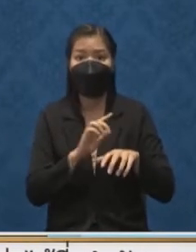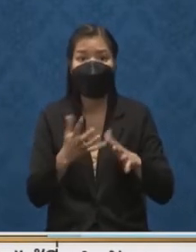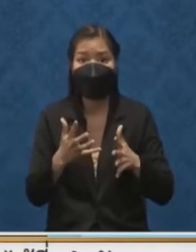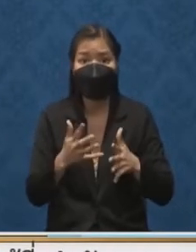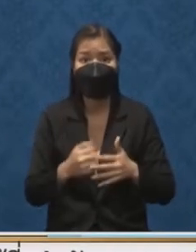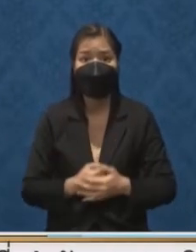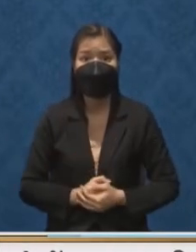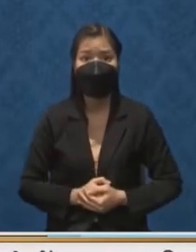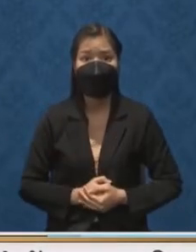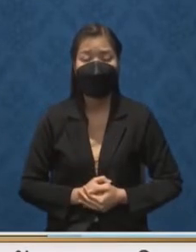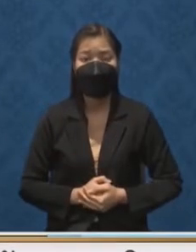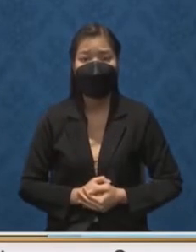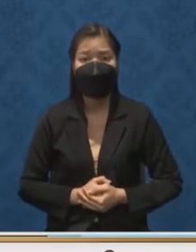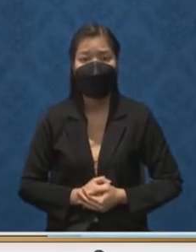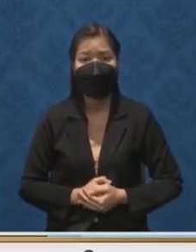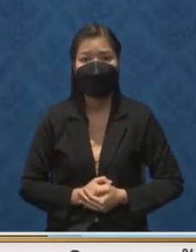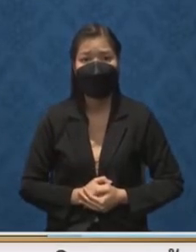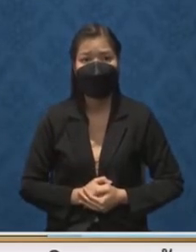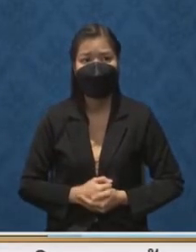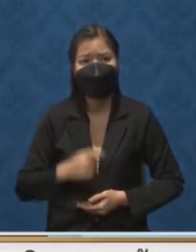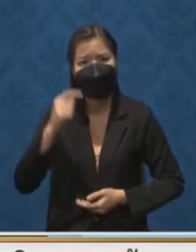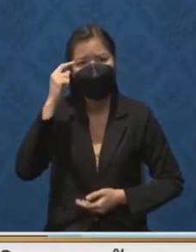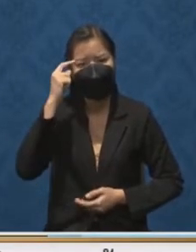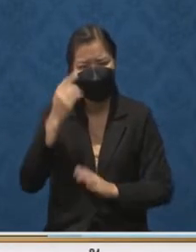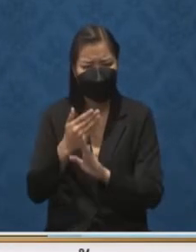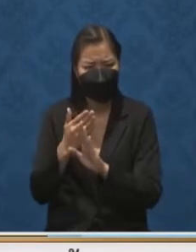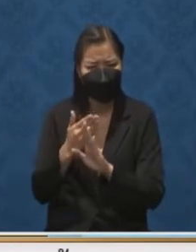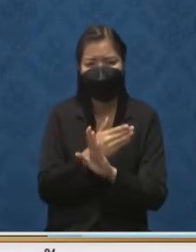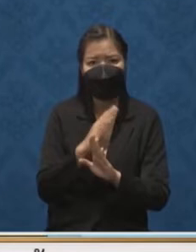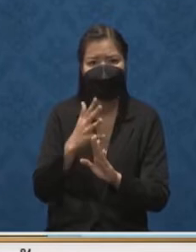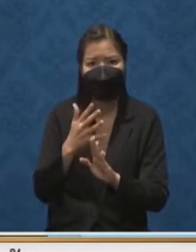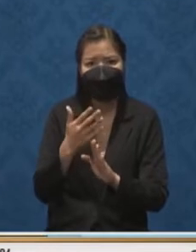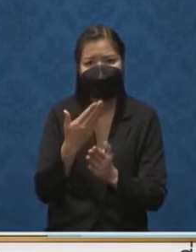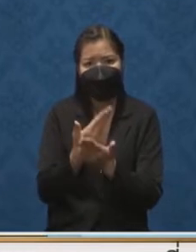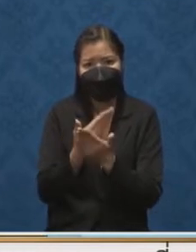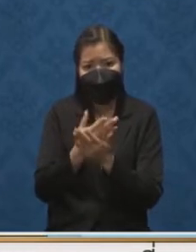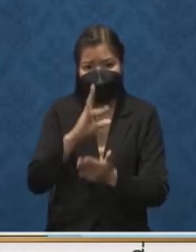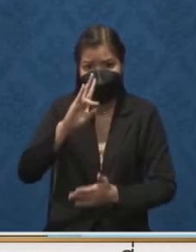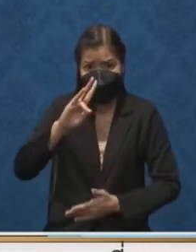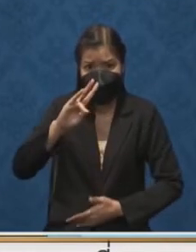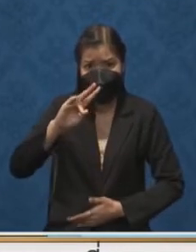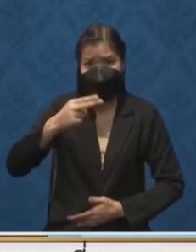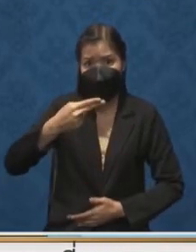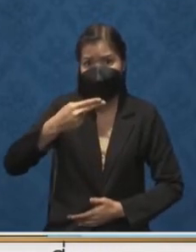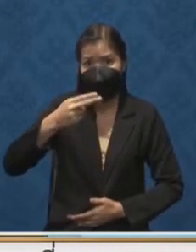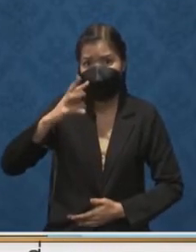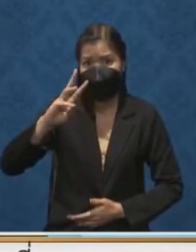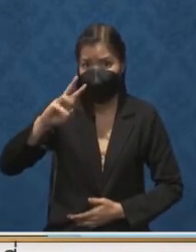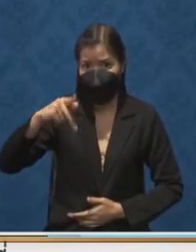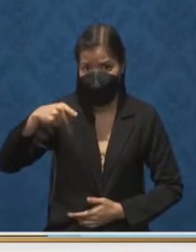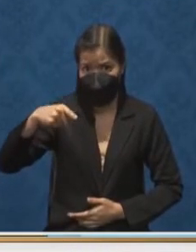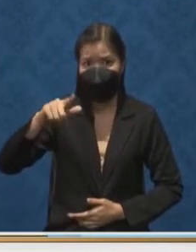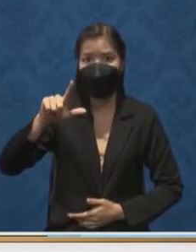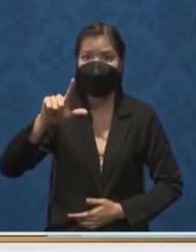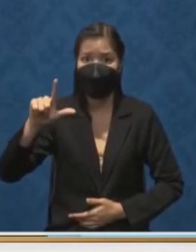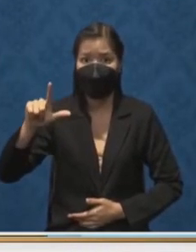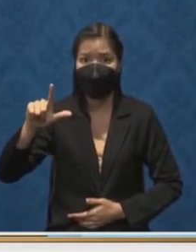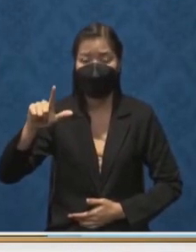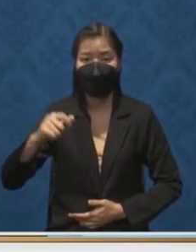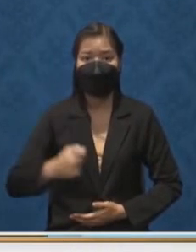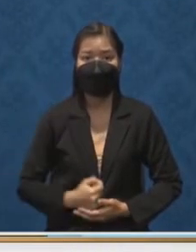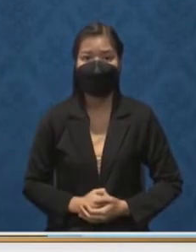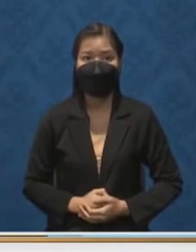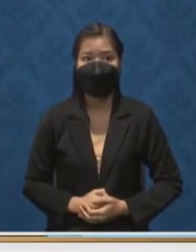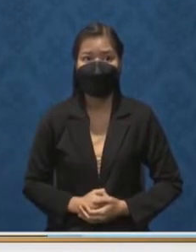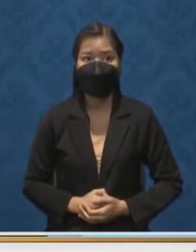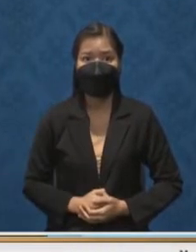เหครั ค่าดด daysไม่ได้เลยหอไครับ เจ็ 16,000 ล้านนะครบกรายการ เงินชดเช